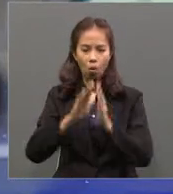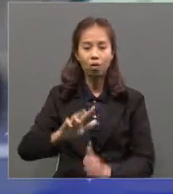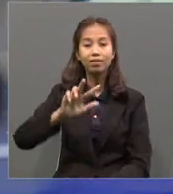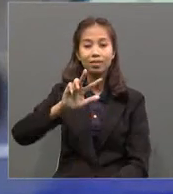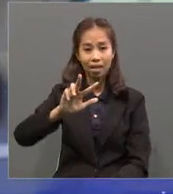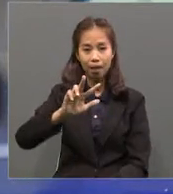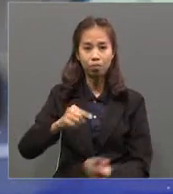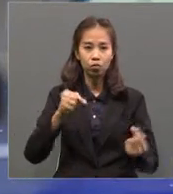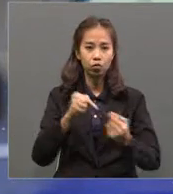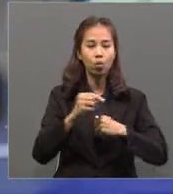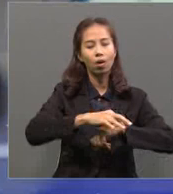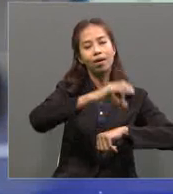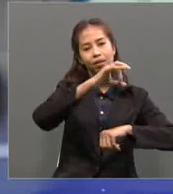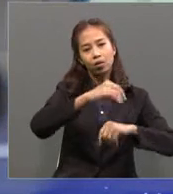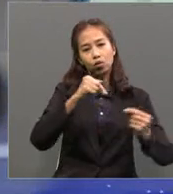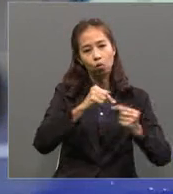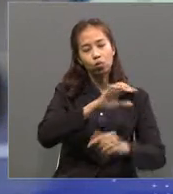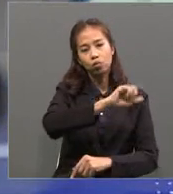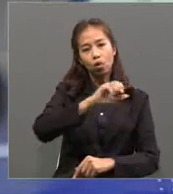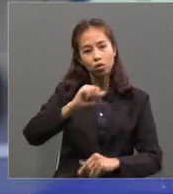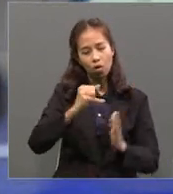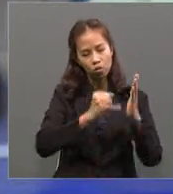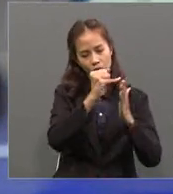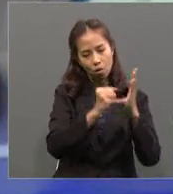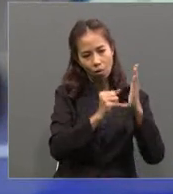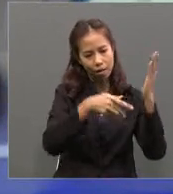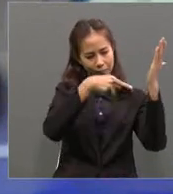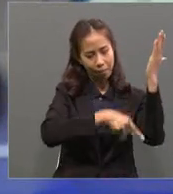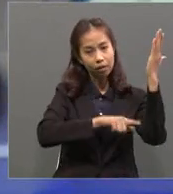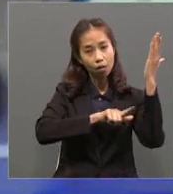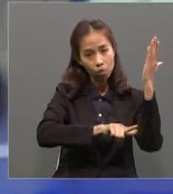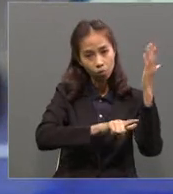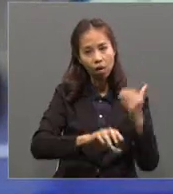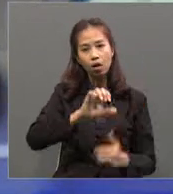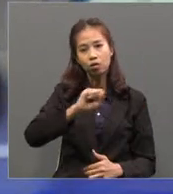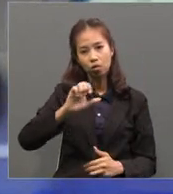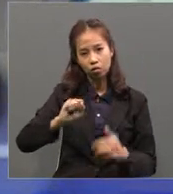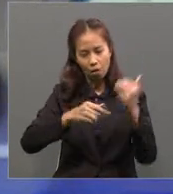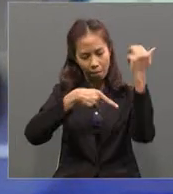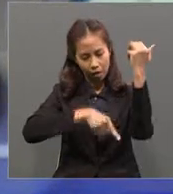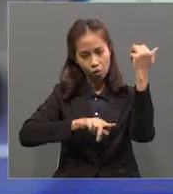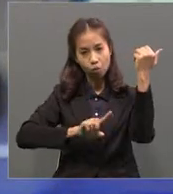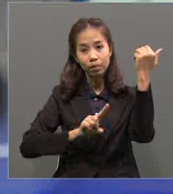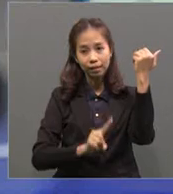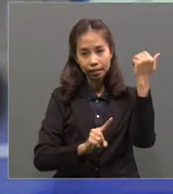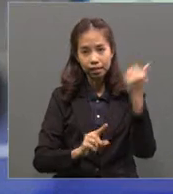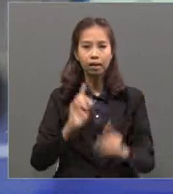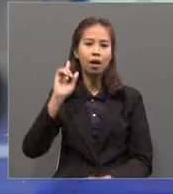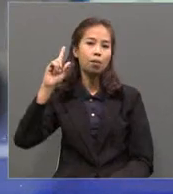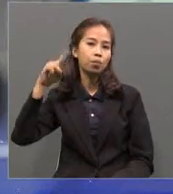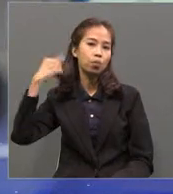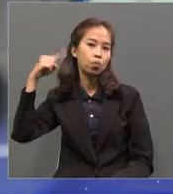อดีตส.สพัทลุงเขต 2นายภูมิสิทธิ์คงมีอดีตส.สพัทลุงเขต 1และนางนาที